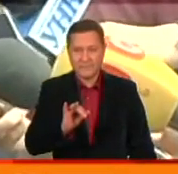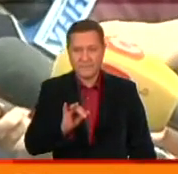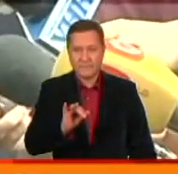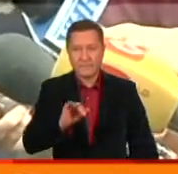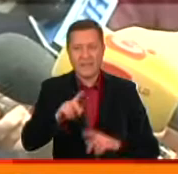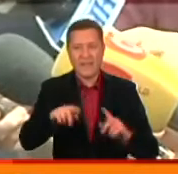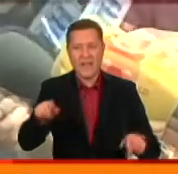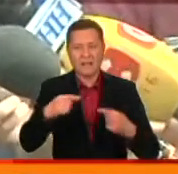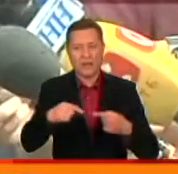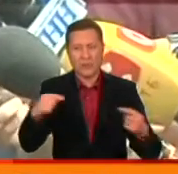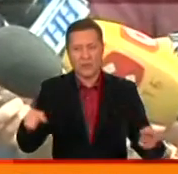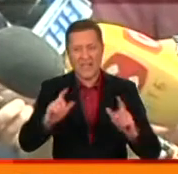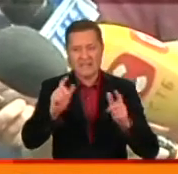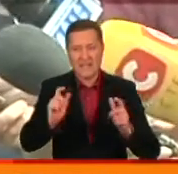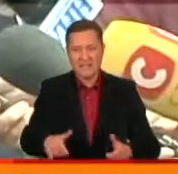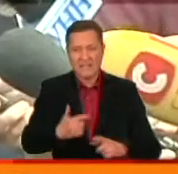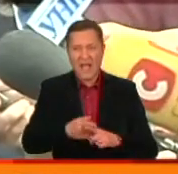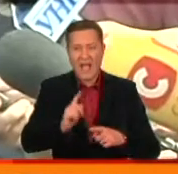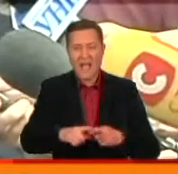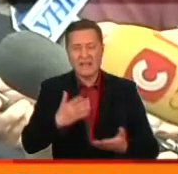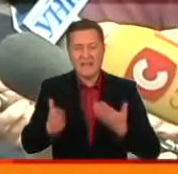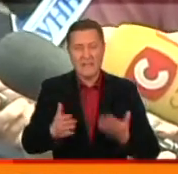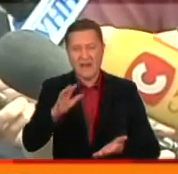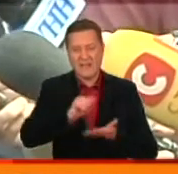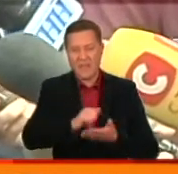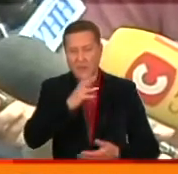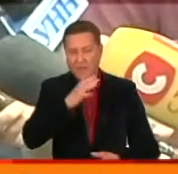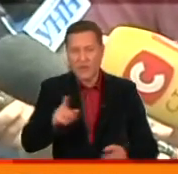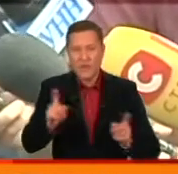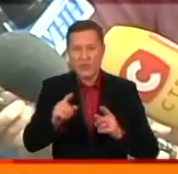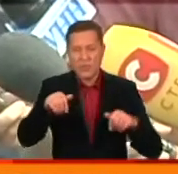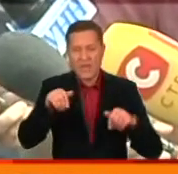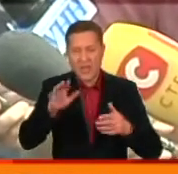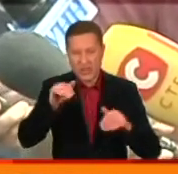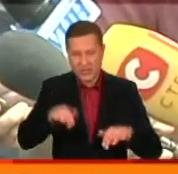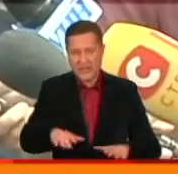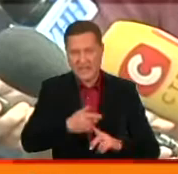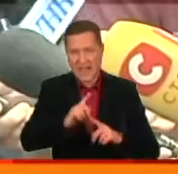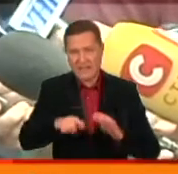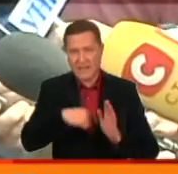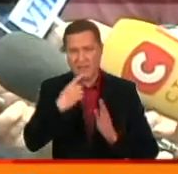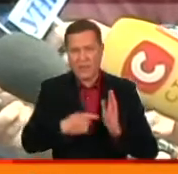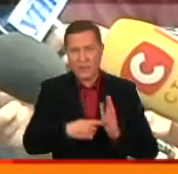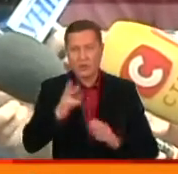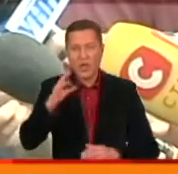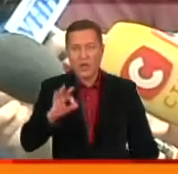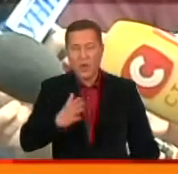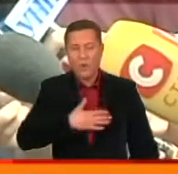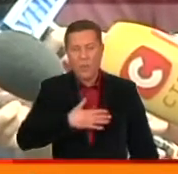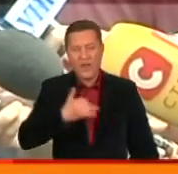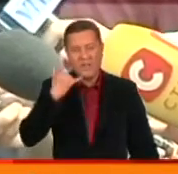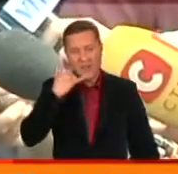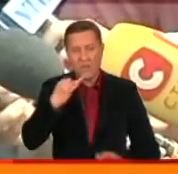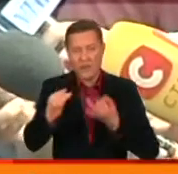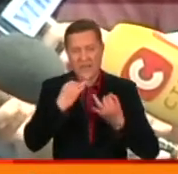некоторых других согласований. Это, наверное, займет время для того, чтобы решить этот вопрос. Но мой телефонный